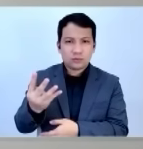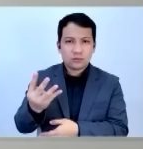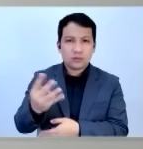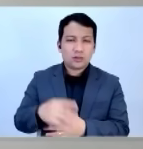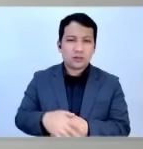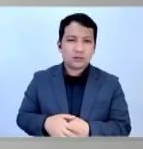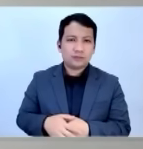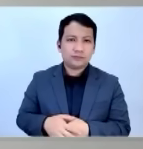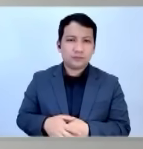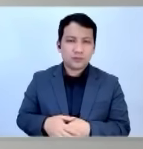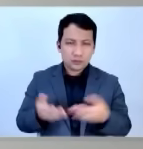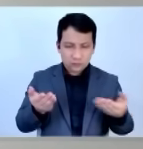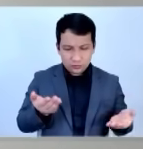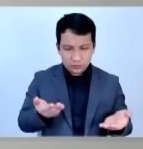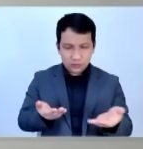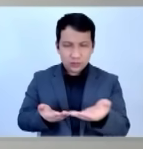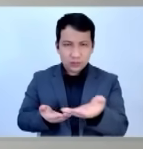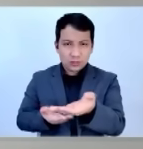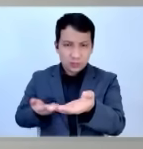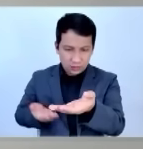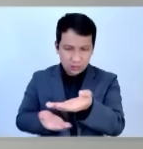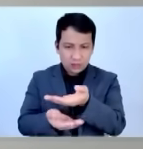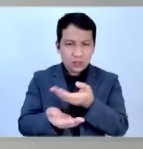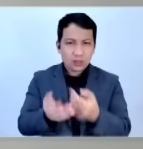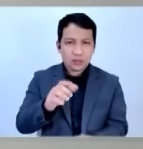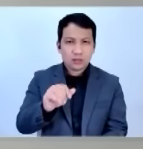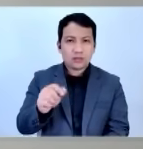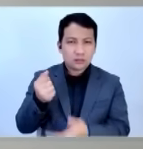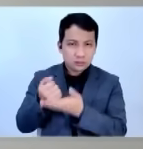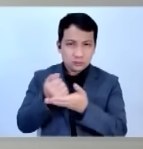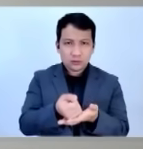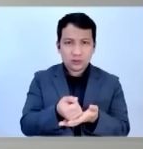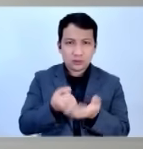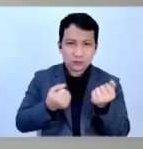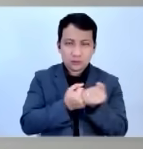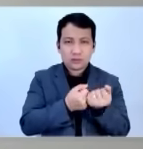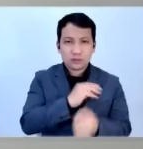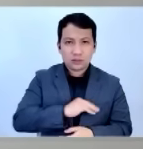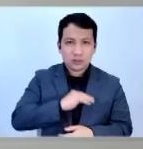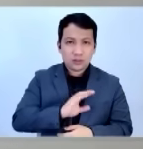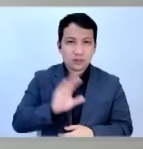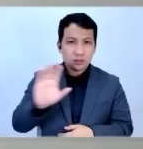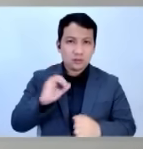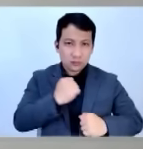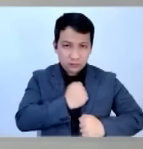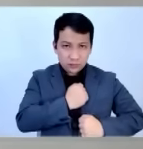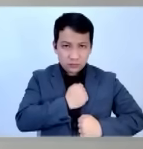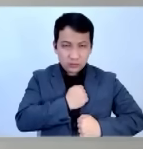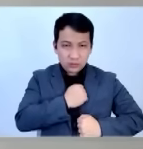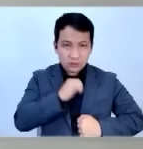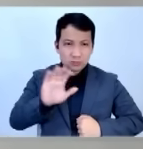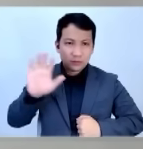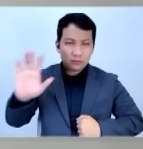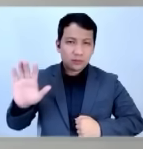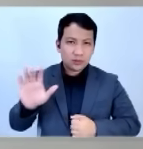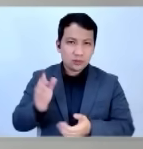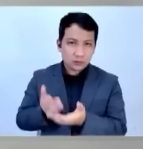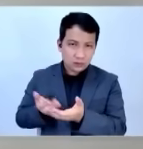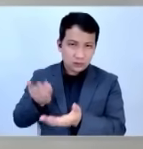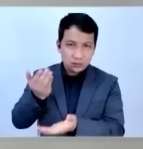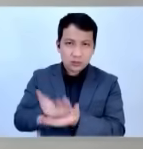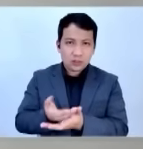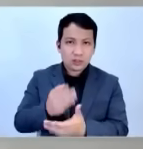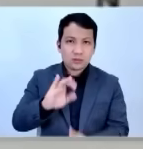Patungo sa Ayungin Shoal ang Onaiza May 4 para magsagawa ng resupply mission sa mga sundalong nakatalaga sa nakasadsad na BRP Sierra